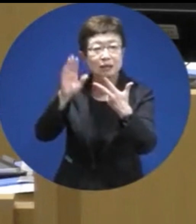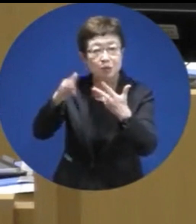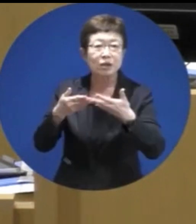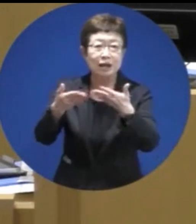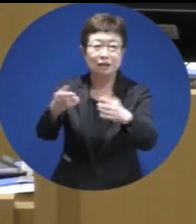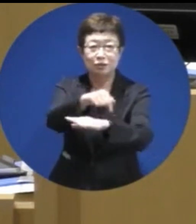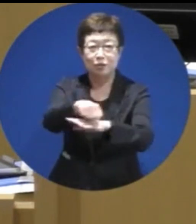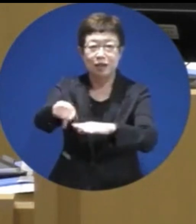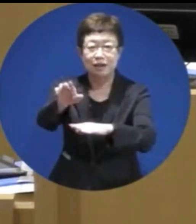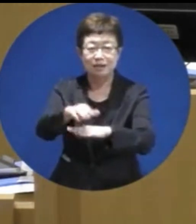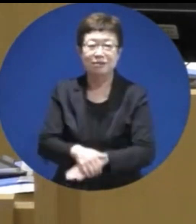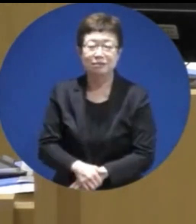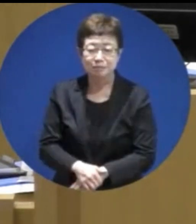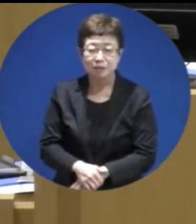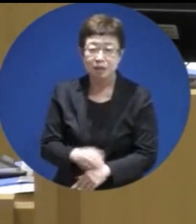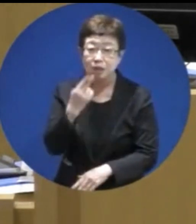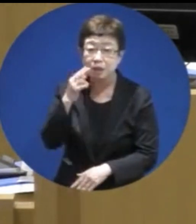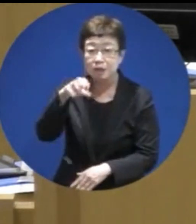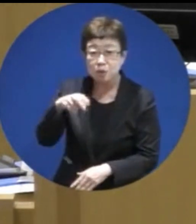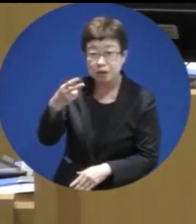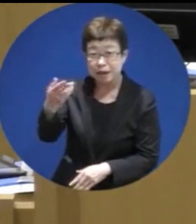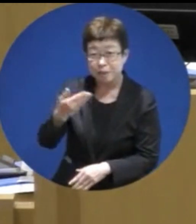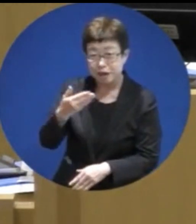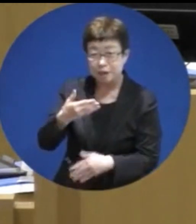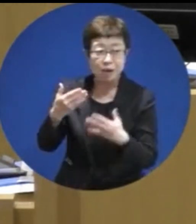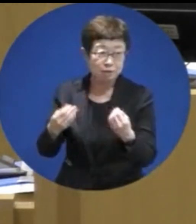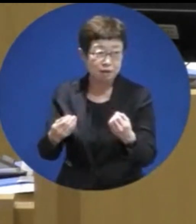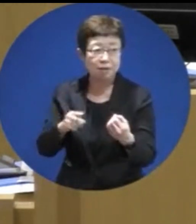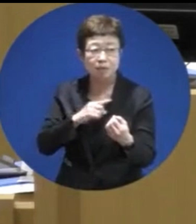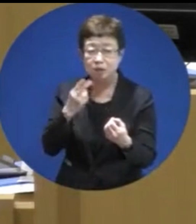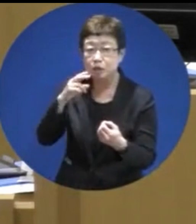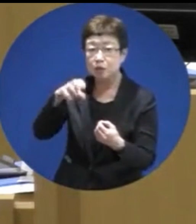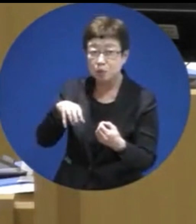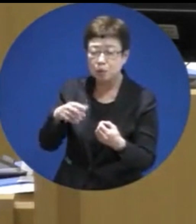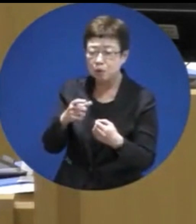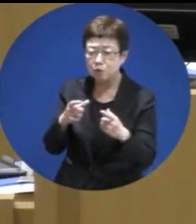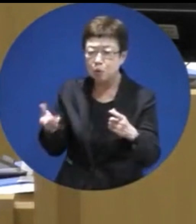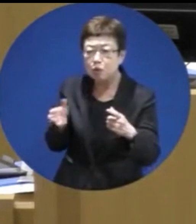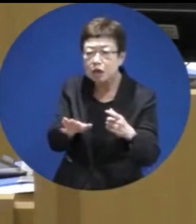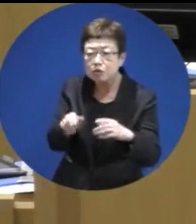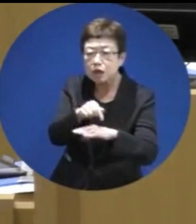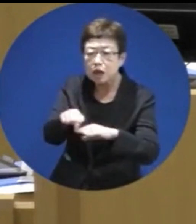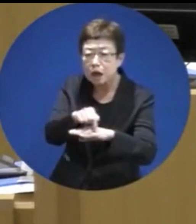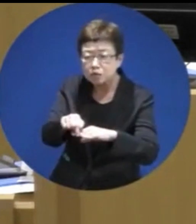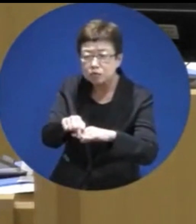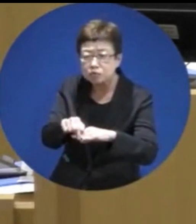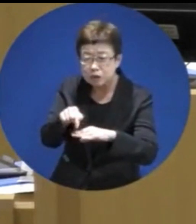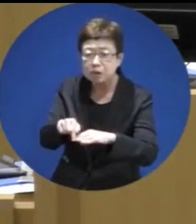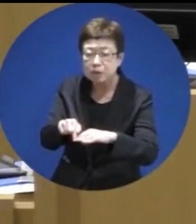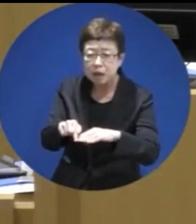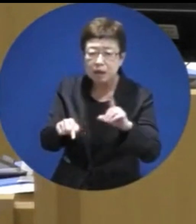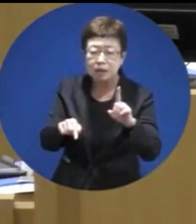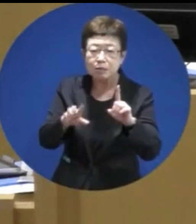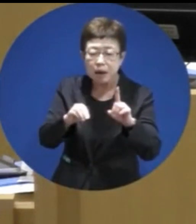ています。次に、喫煙所について2点のお尋ねです。はじめに、喫煙所の増設計画についてですが、延べ床面積が